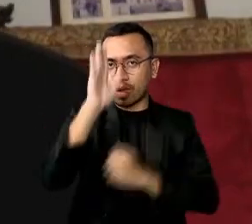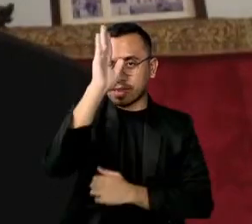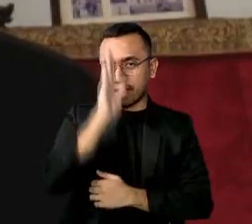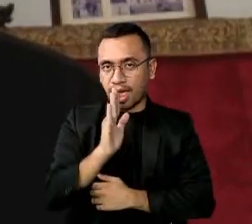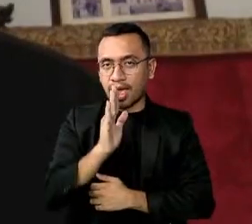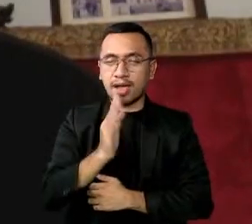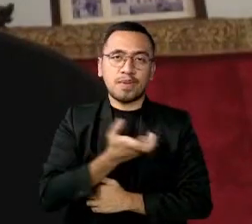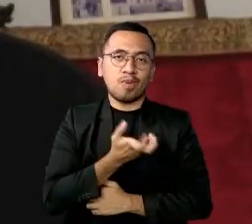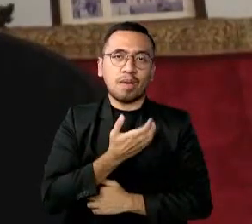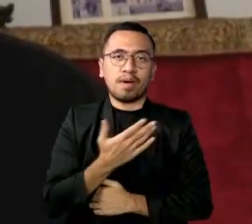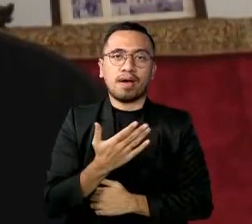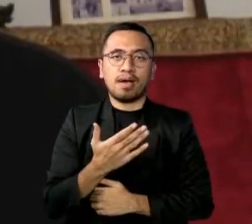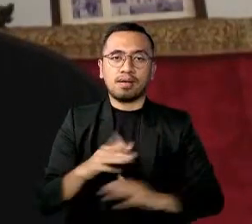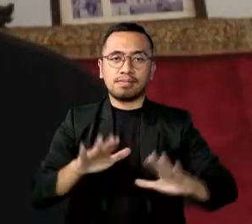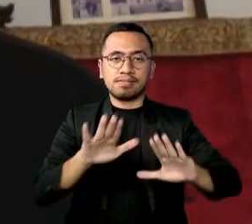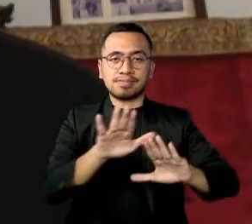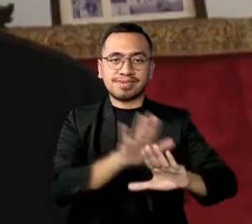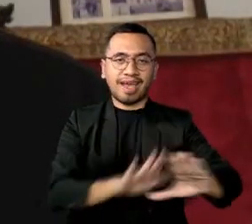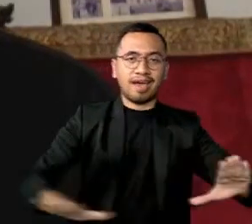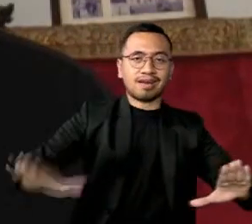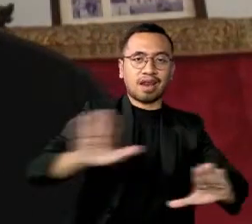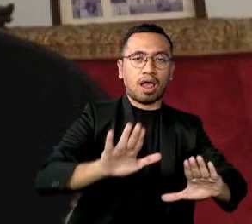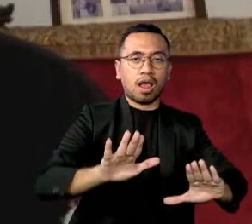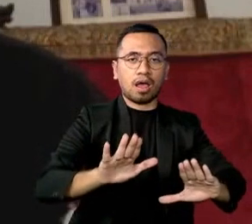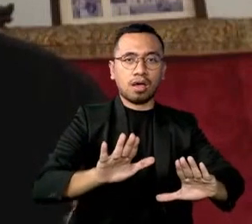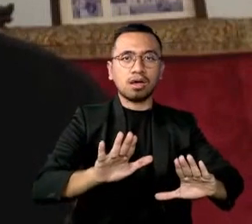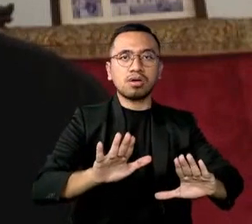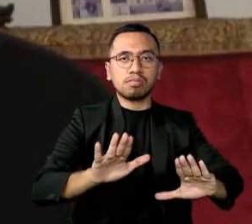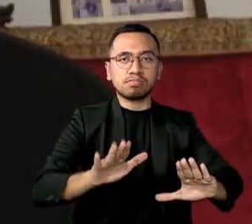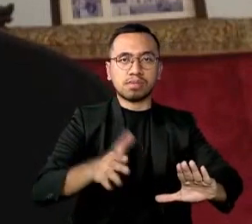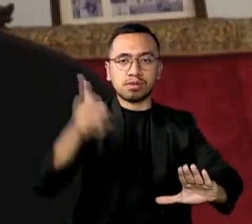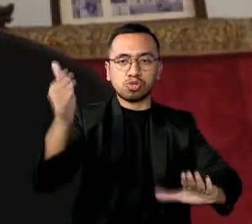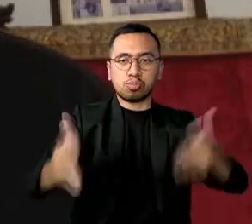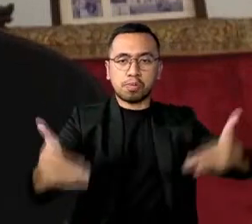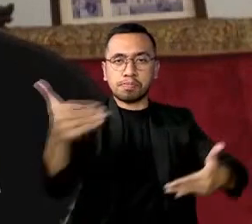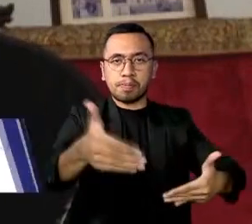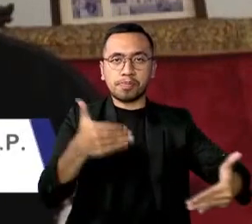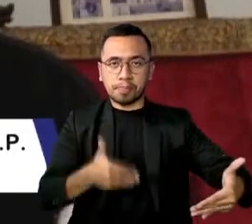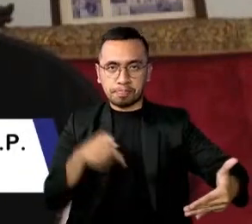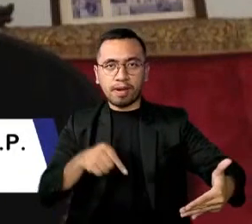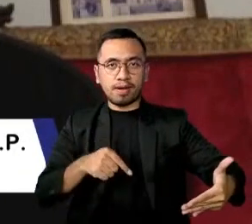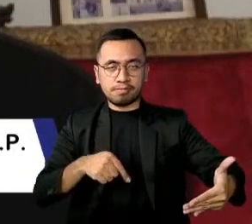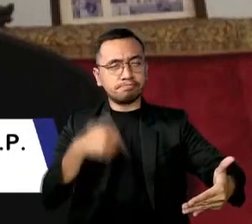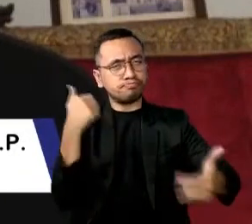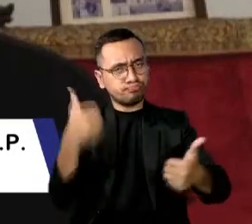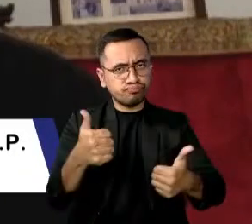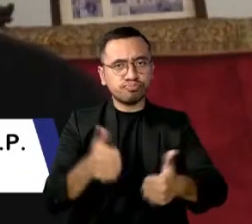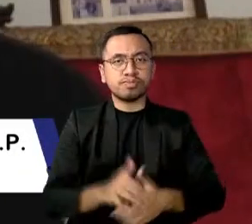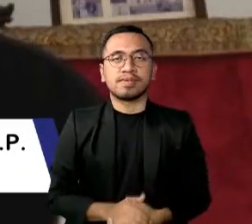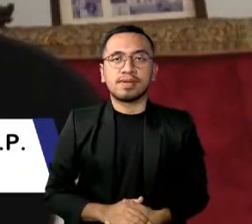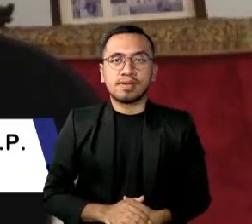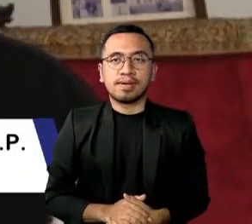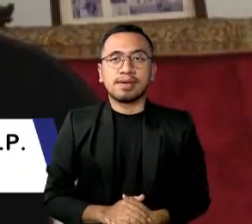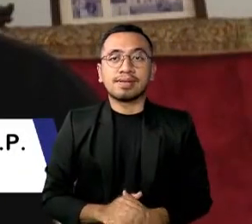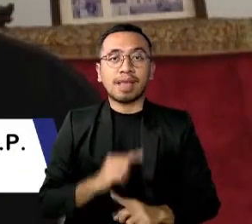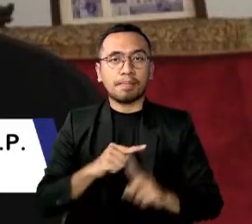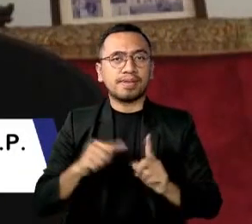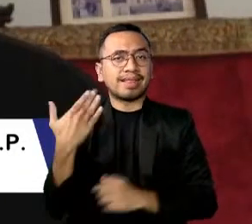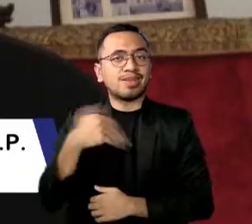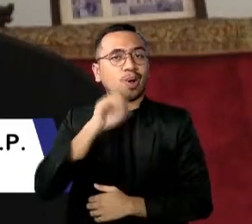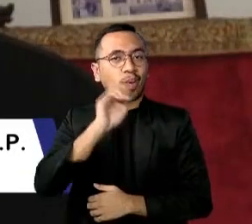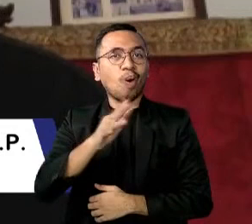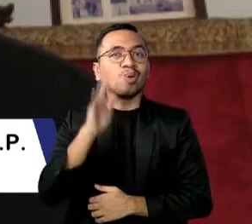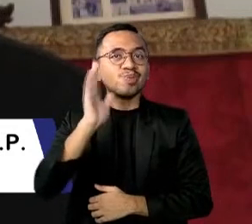isolasi dan perbatasan kegiatan di daerahnya masing-masing tapi sebagaimana tadi yang kita sampaikan